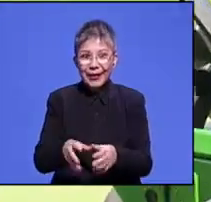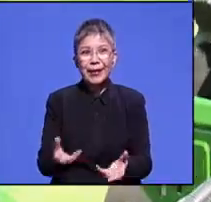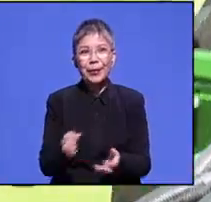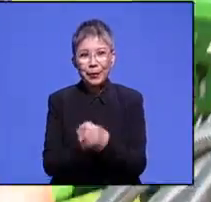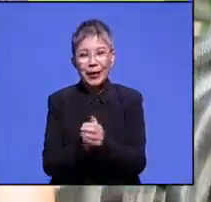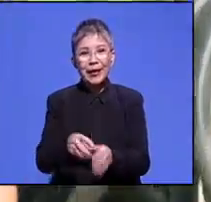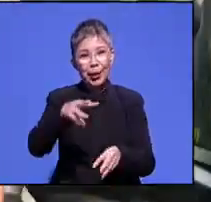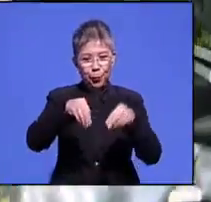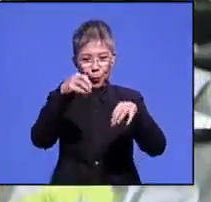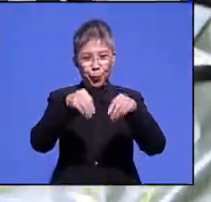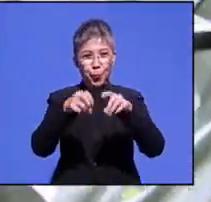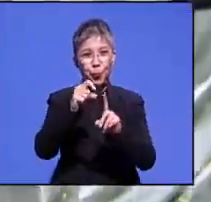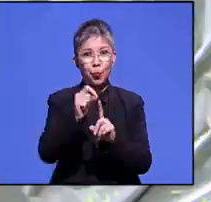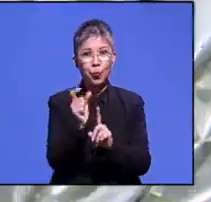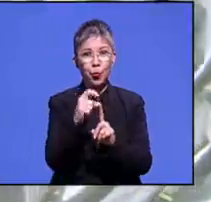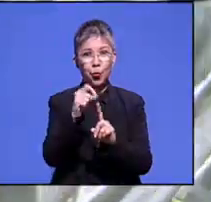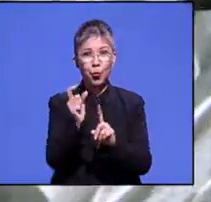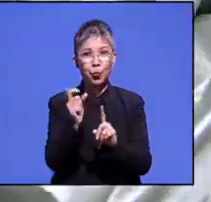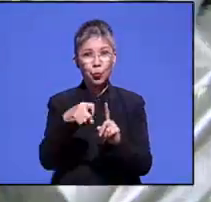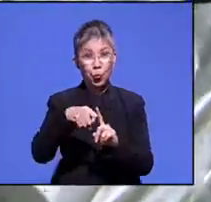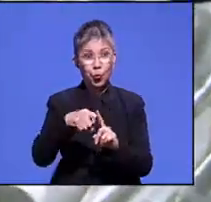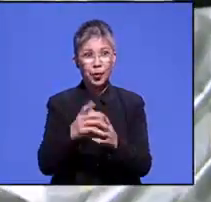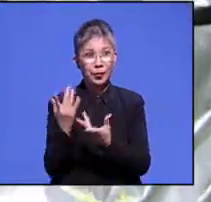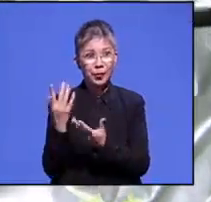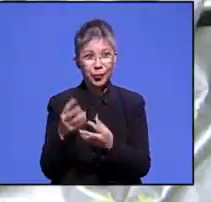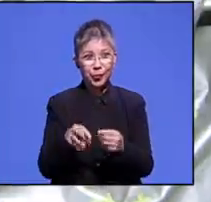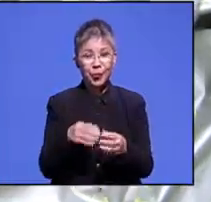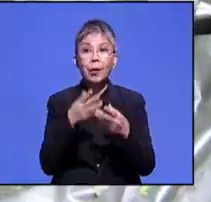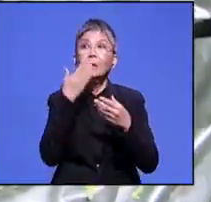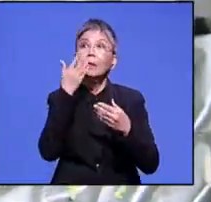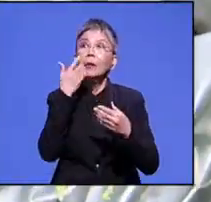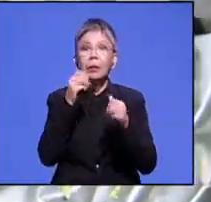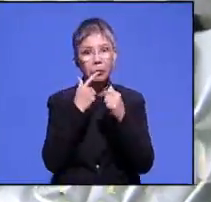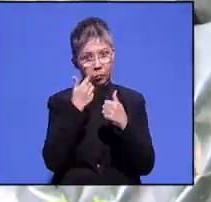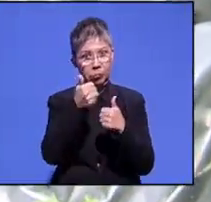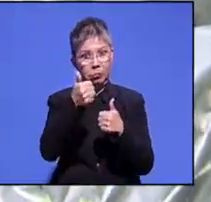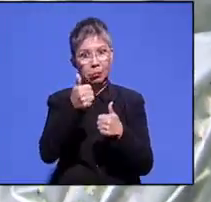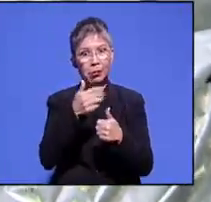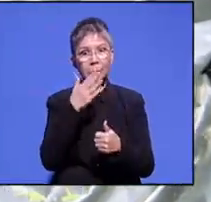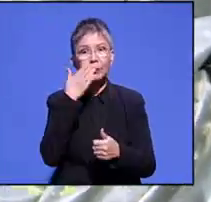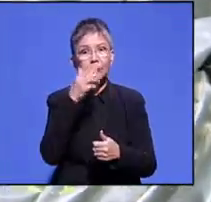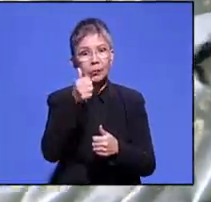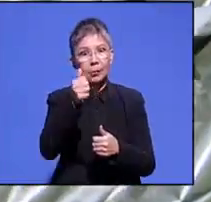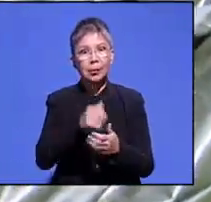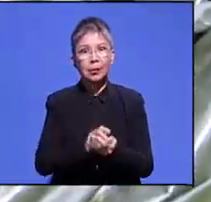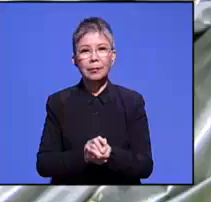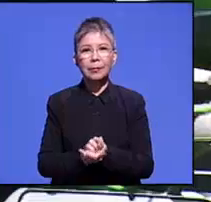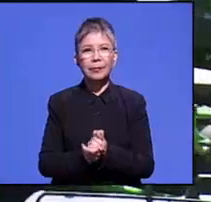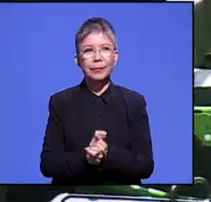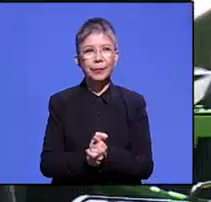dibuat pupuk puriseger my semuanya itu guys rumput-rumput kehabisan hujan gitu